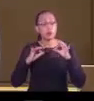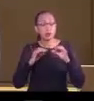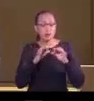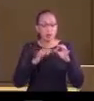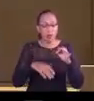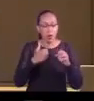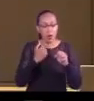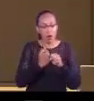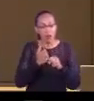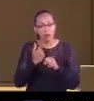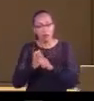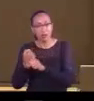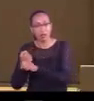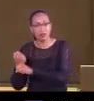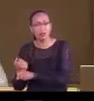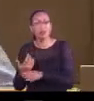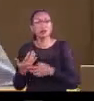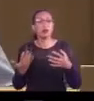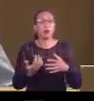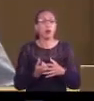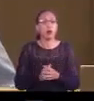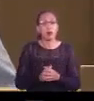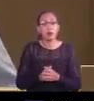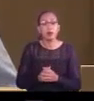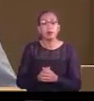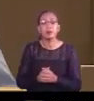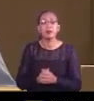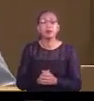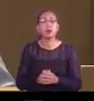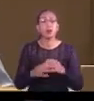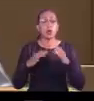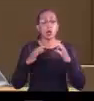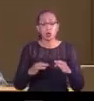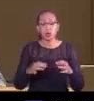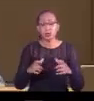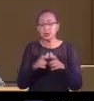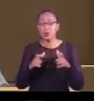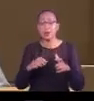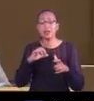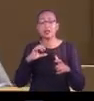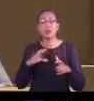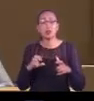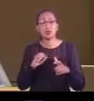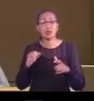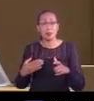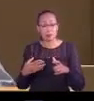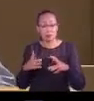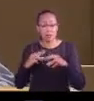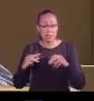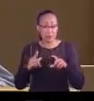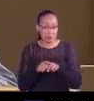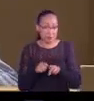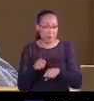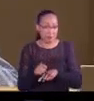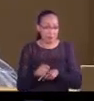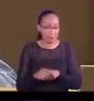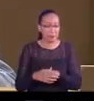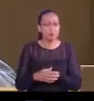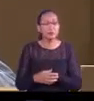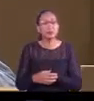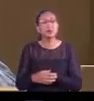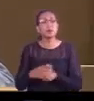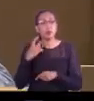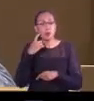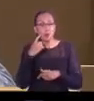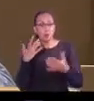c'est de voir, évidemment ça a été souligné par le CGSEM, je reprends à mon compte cette observation, voir les écarts